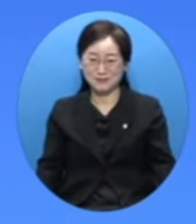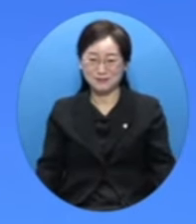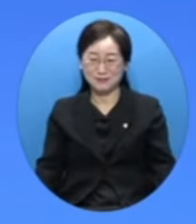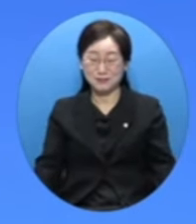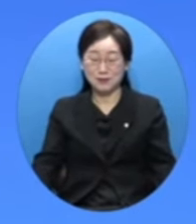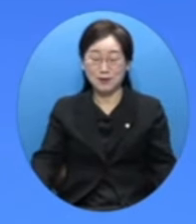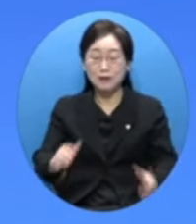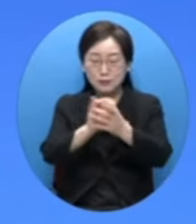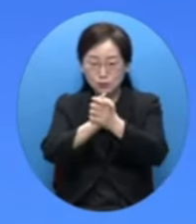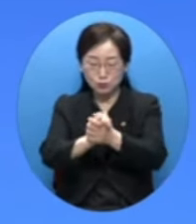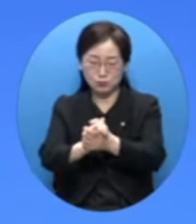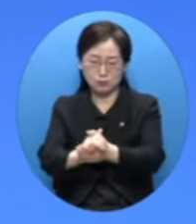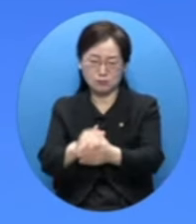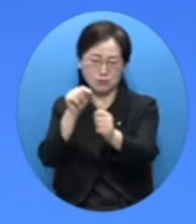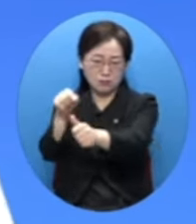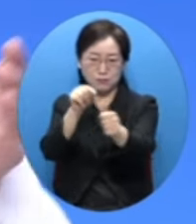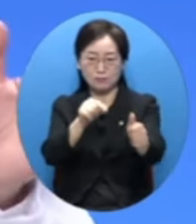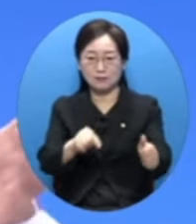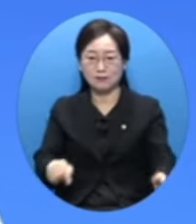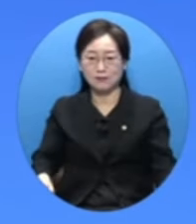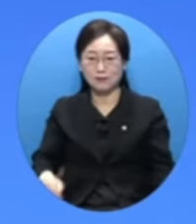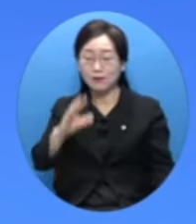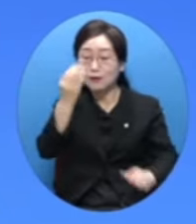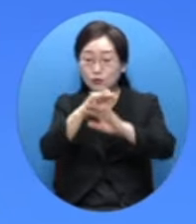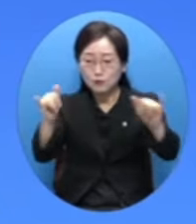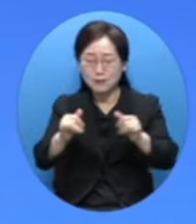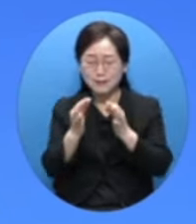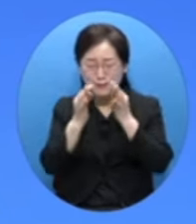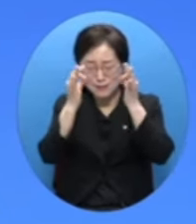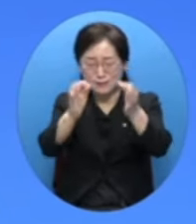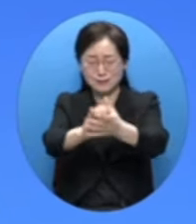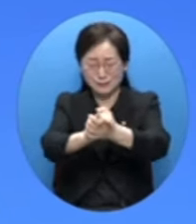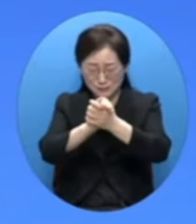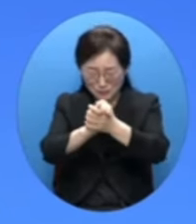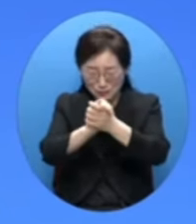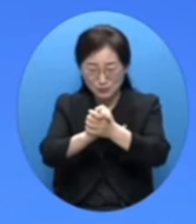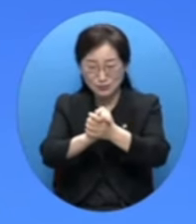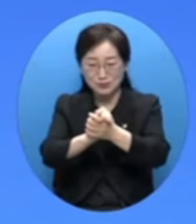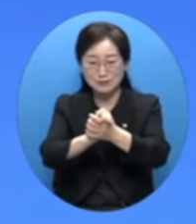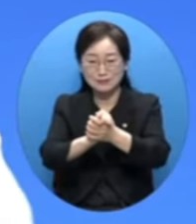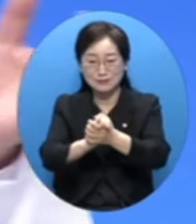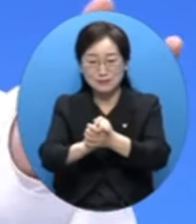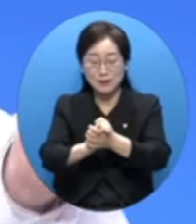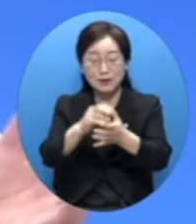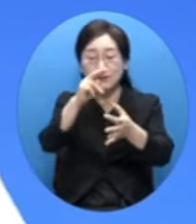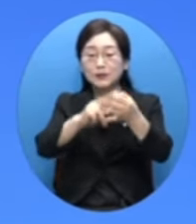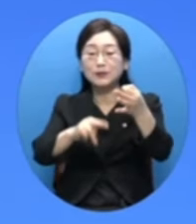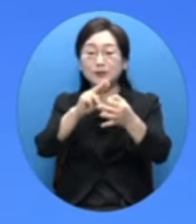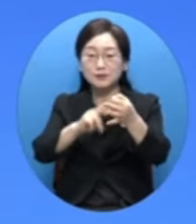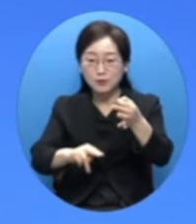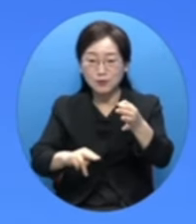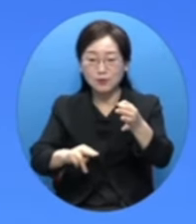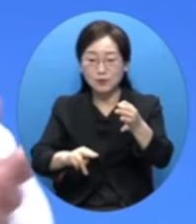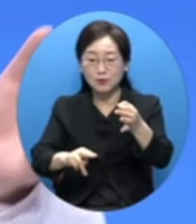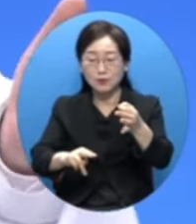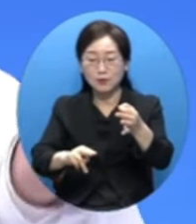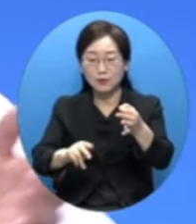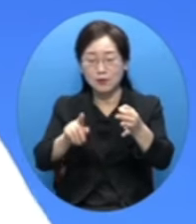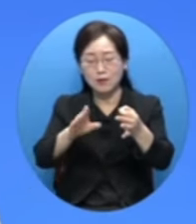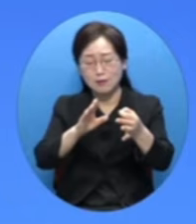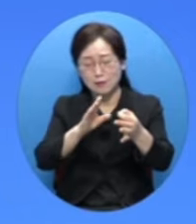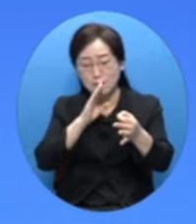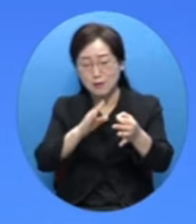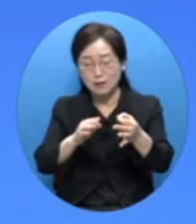기도를 강조하셨습니다. 그리고 우리 성도님들의 간절한 기도, 우리 교회 기도에 올라가신 우리